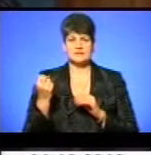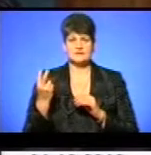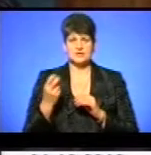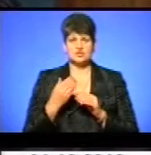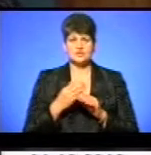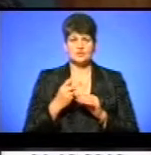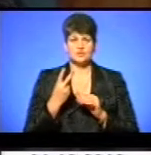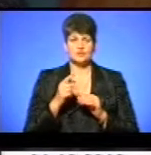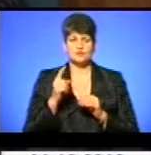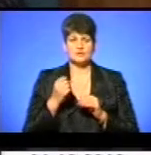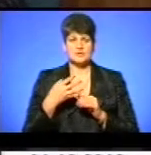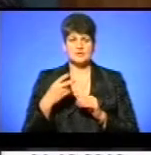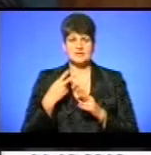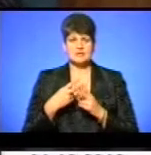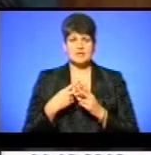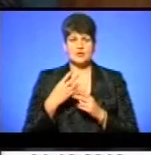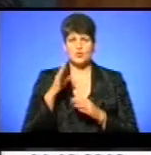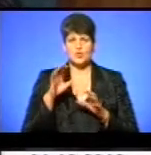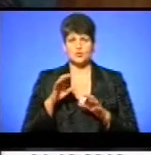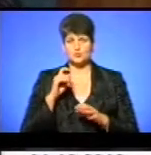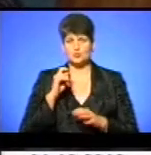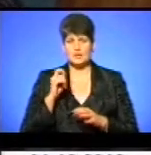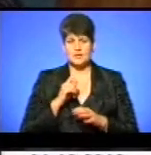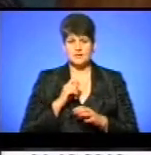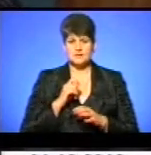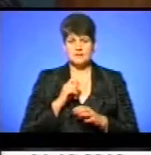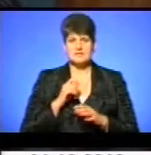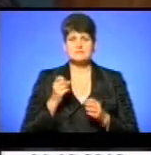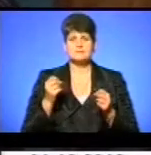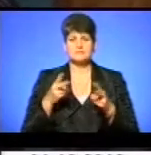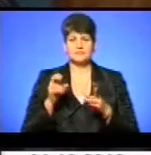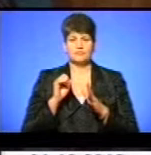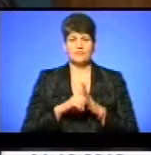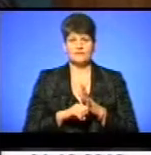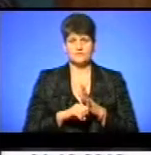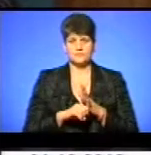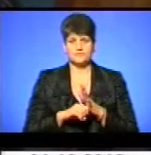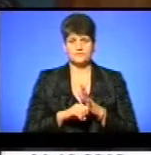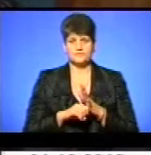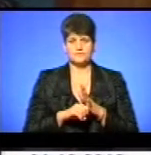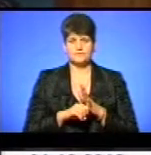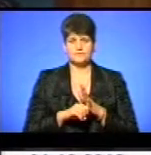2 статті 115 Кримінального кодексу України, тобто умисне вбивство.